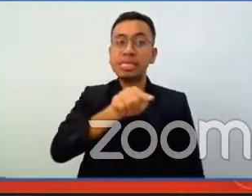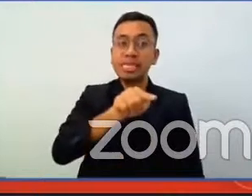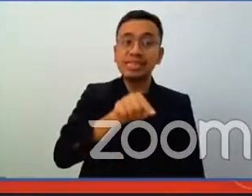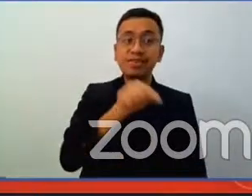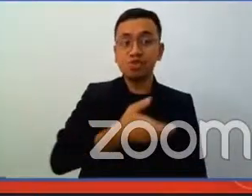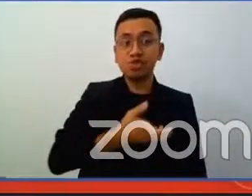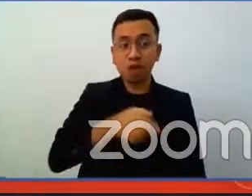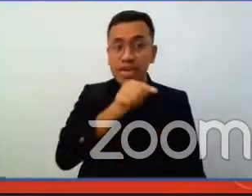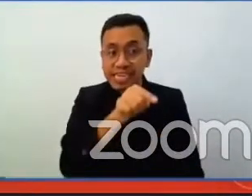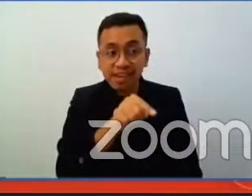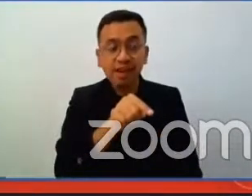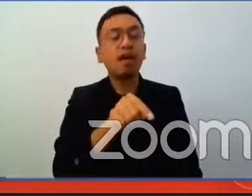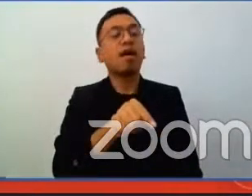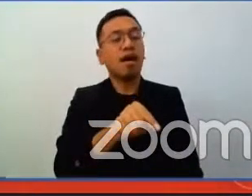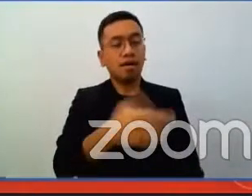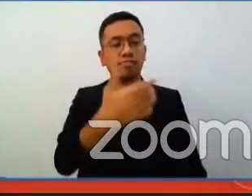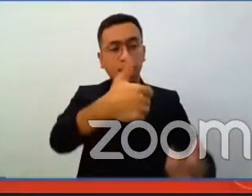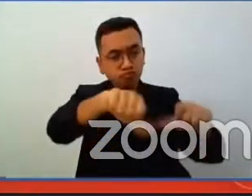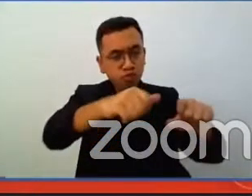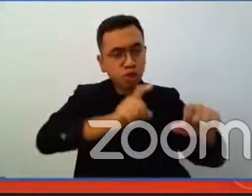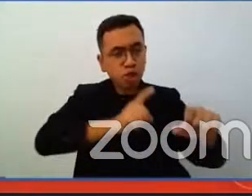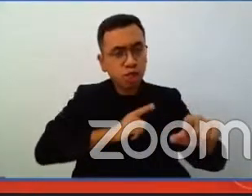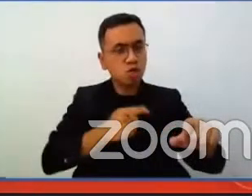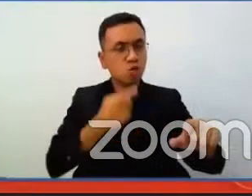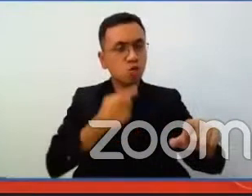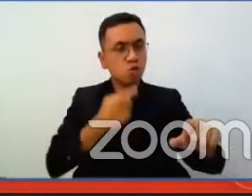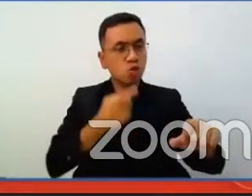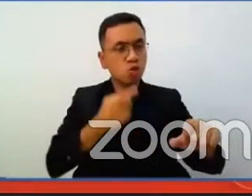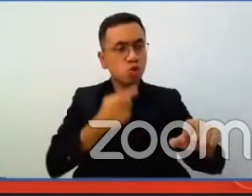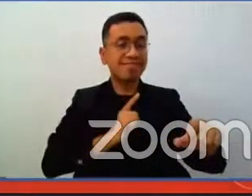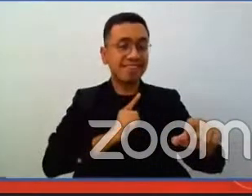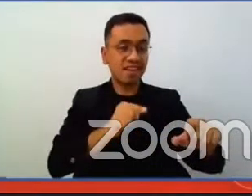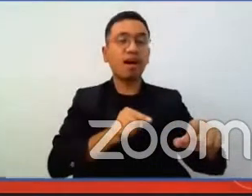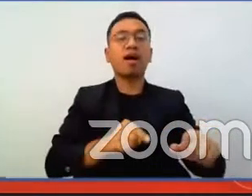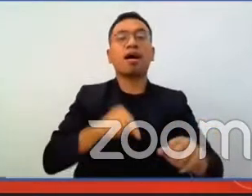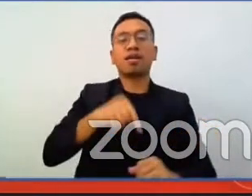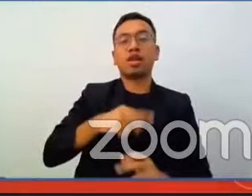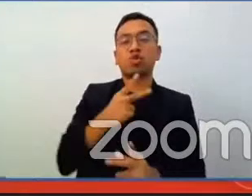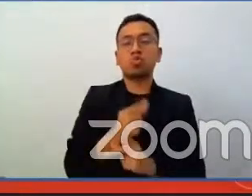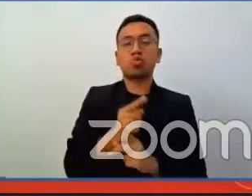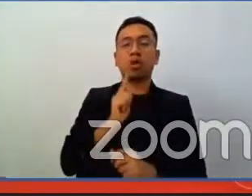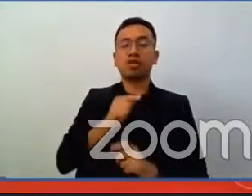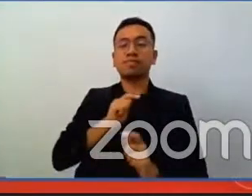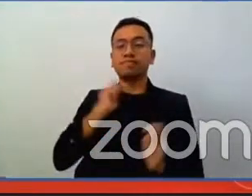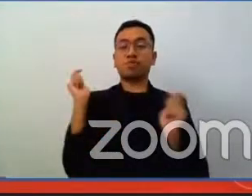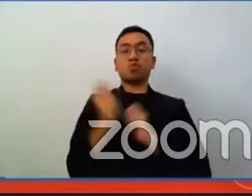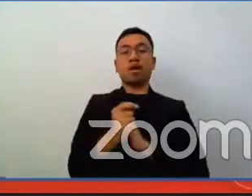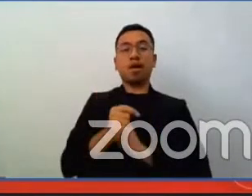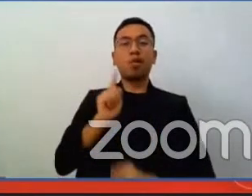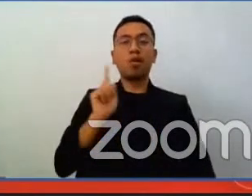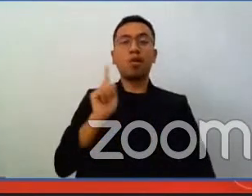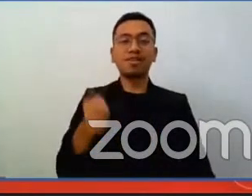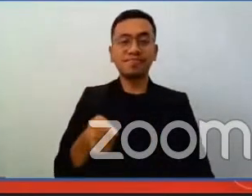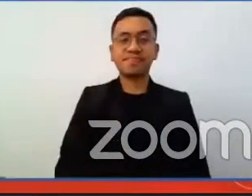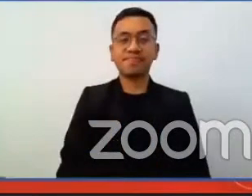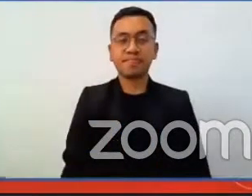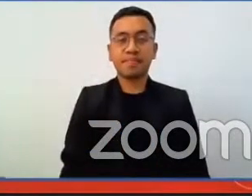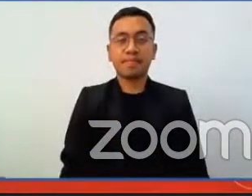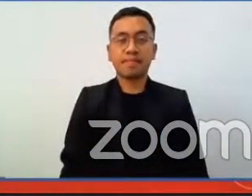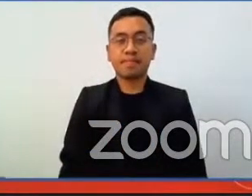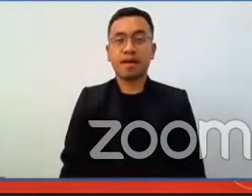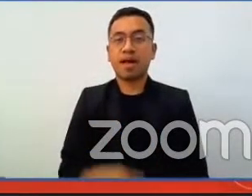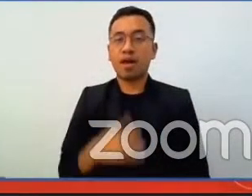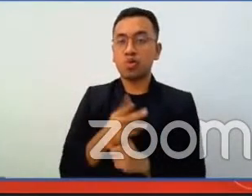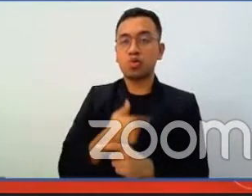ini, peran guru perlu adanya transformasi. Di mana guru bukan lagi di depan siswa